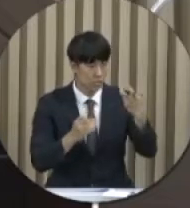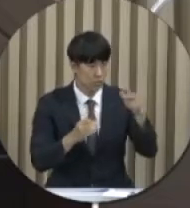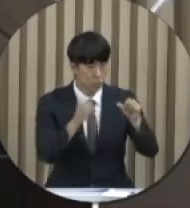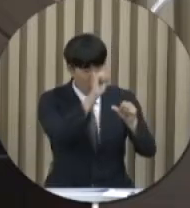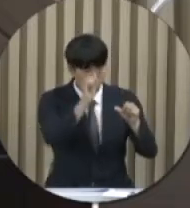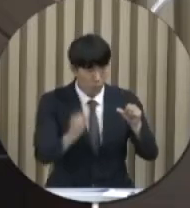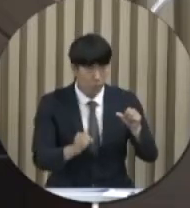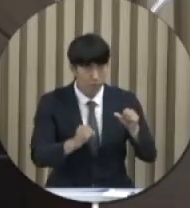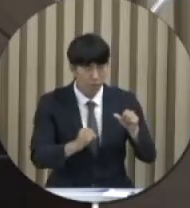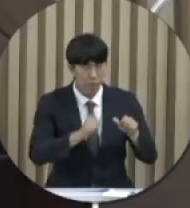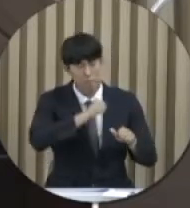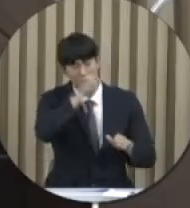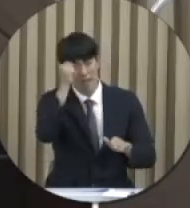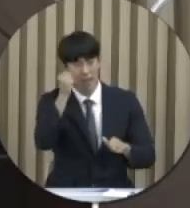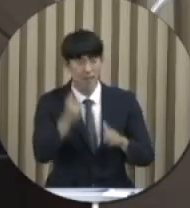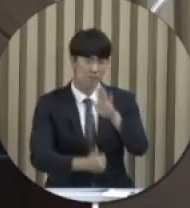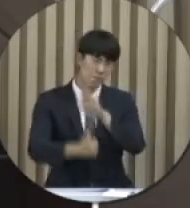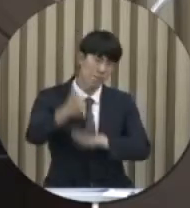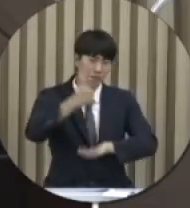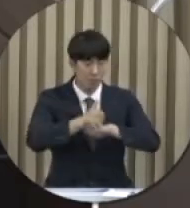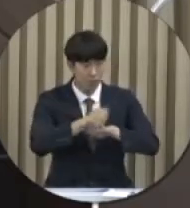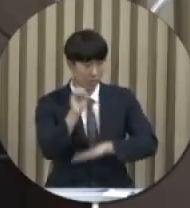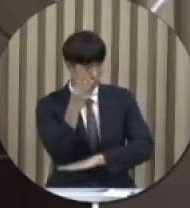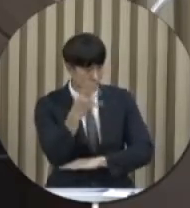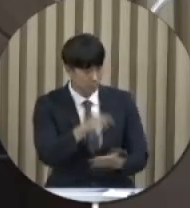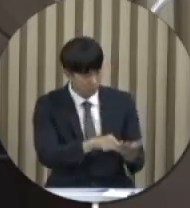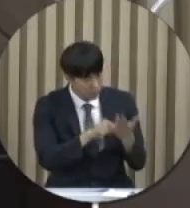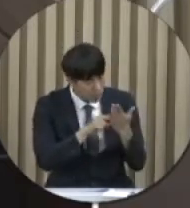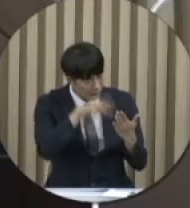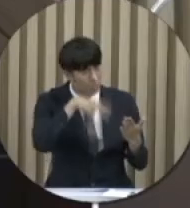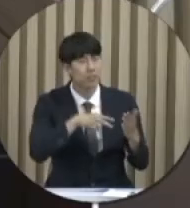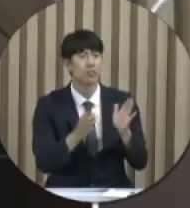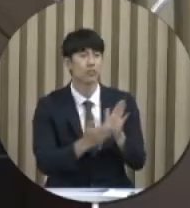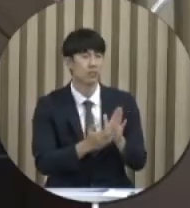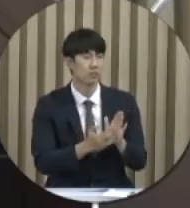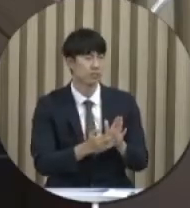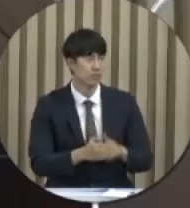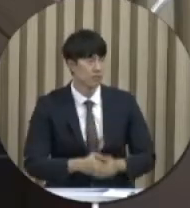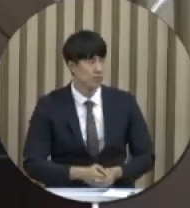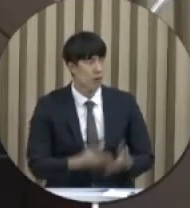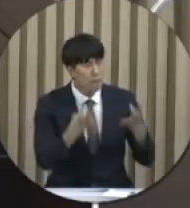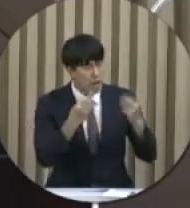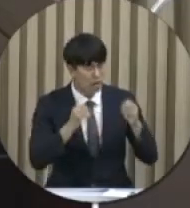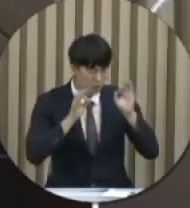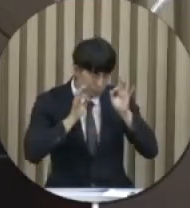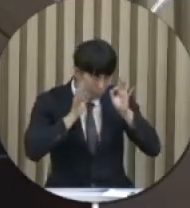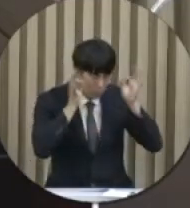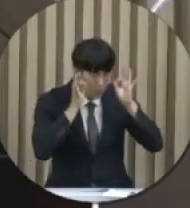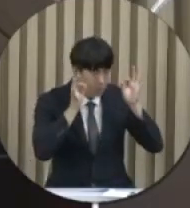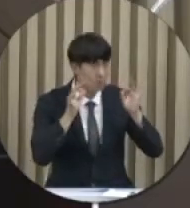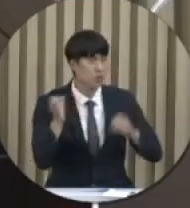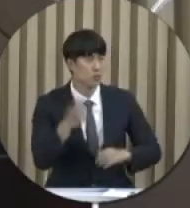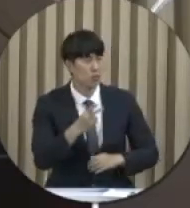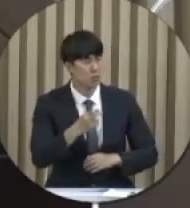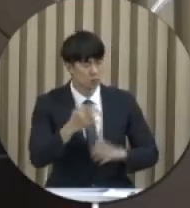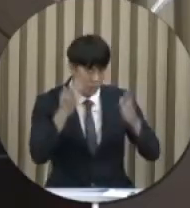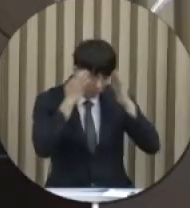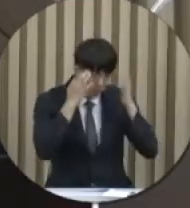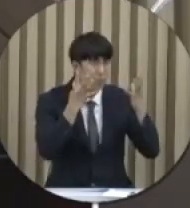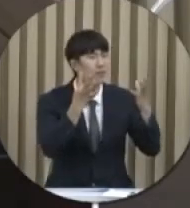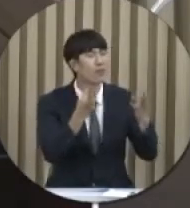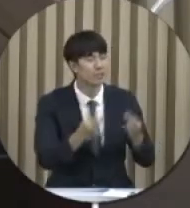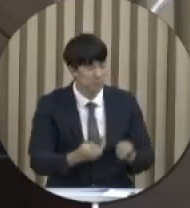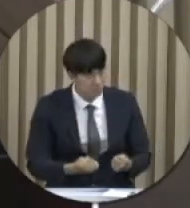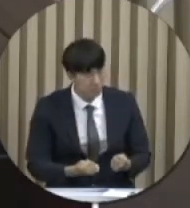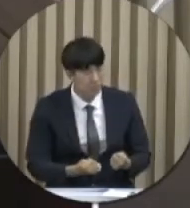75%를 달성하셨다라는 제가 기사를 좀 봤었었고요. 정말 많은 노력과 또 고생을 하셨기에 그